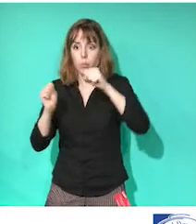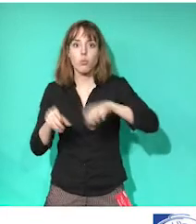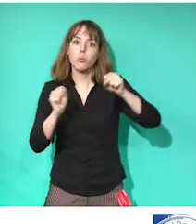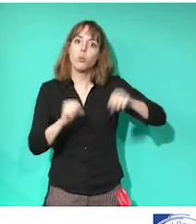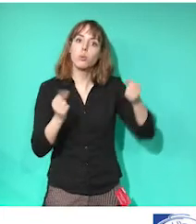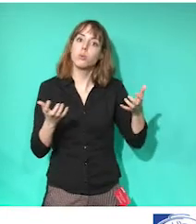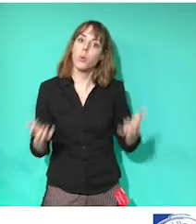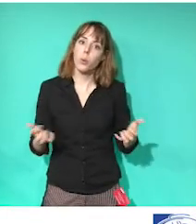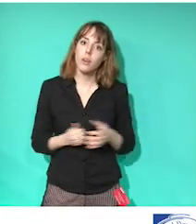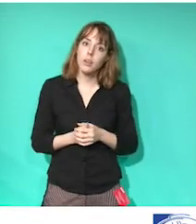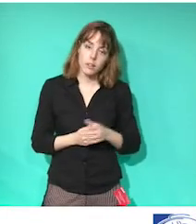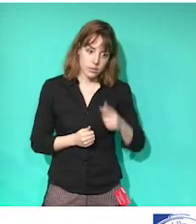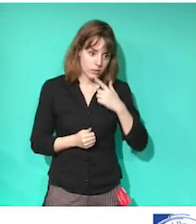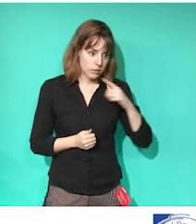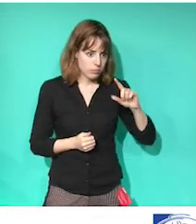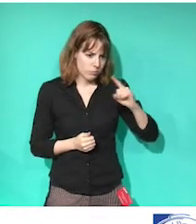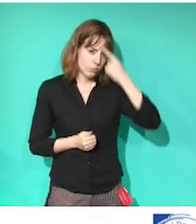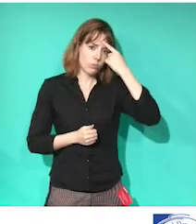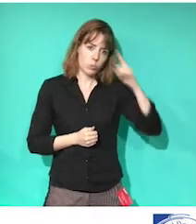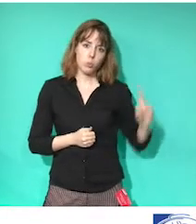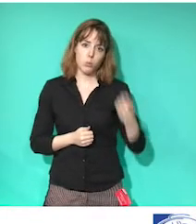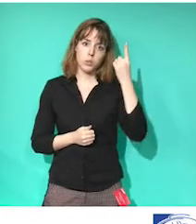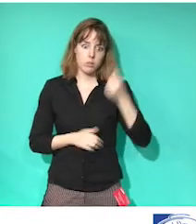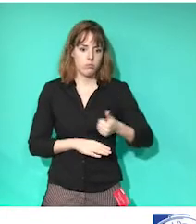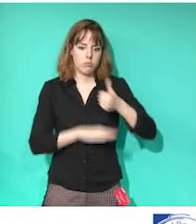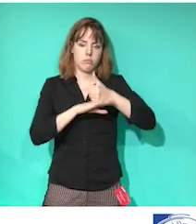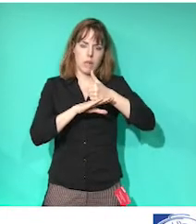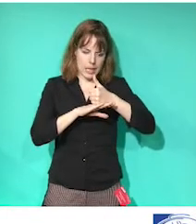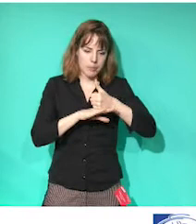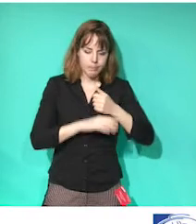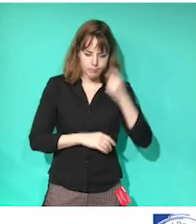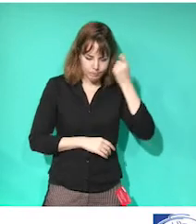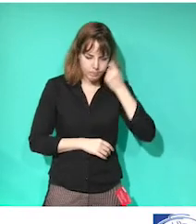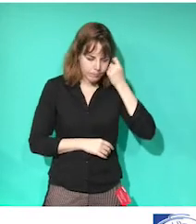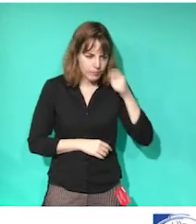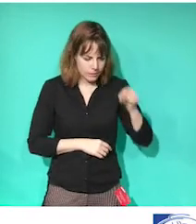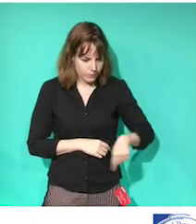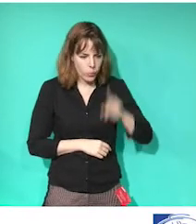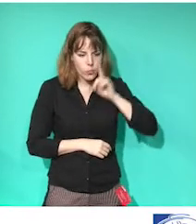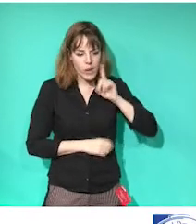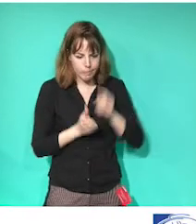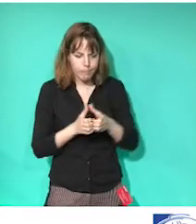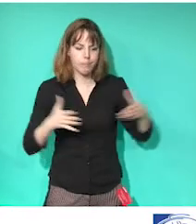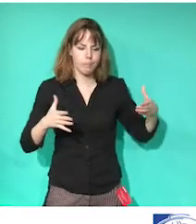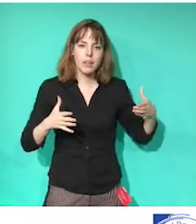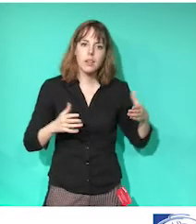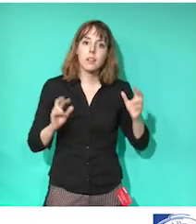des programmes affichés au plus haut niveau des directions générales qui font que, espérons, on sera dans quelques